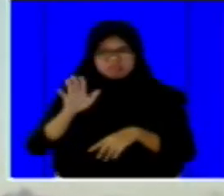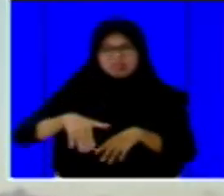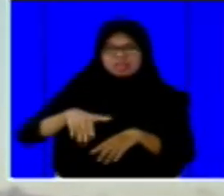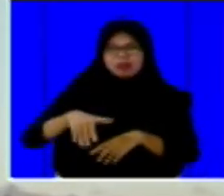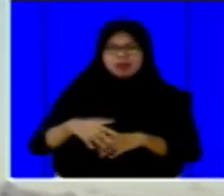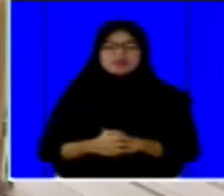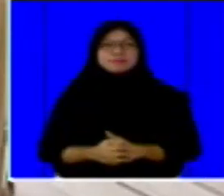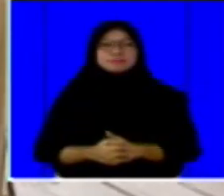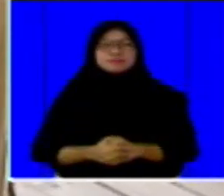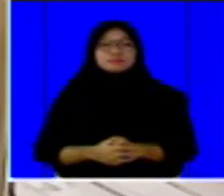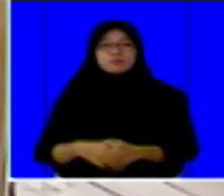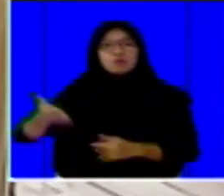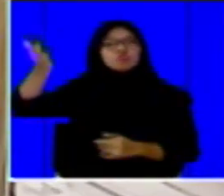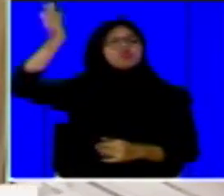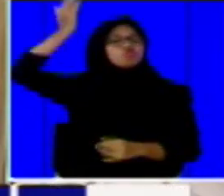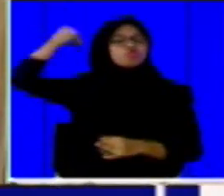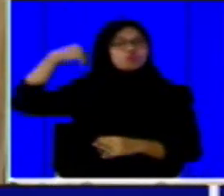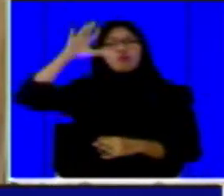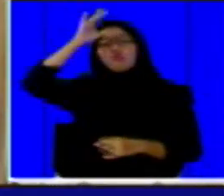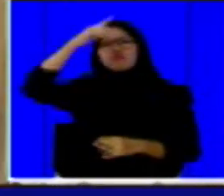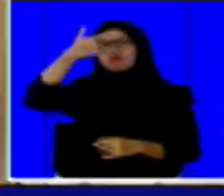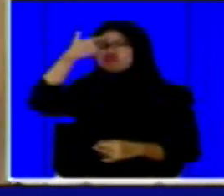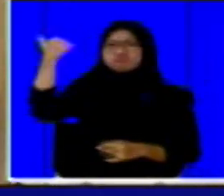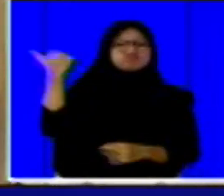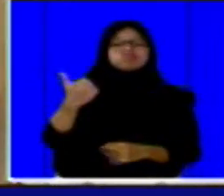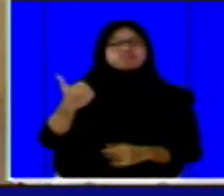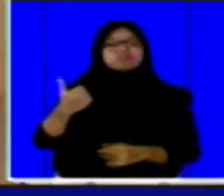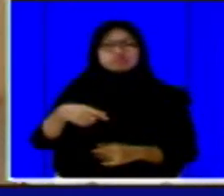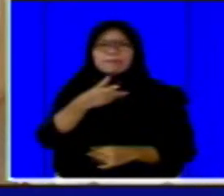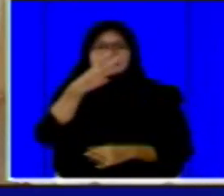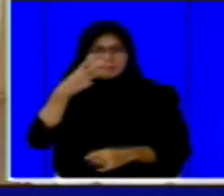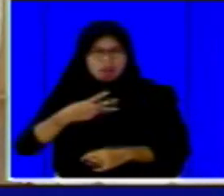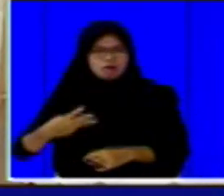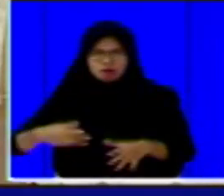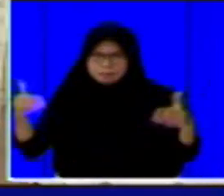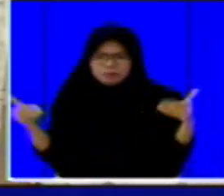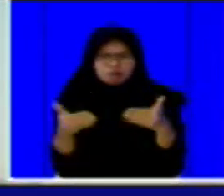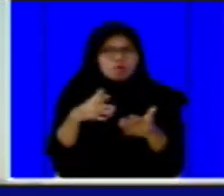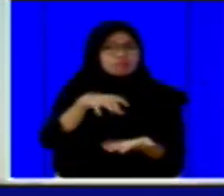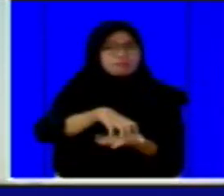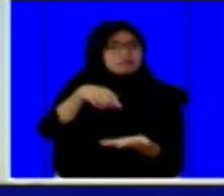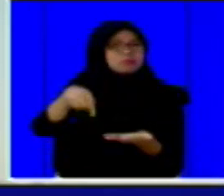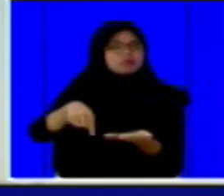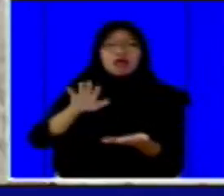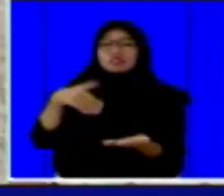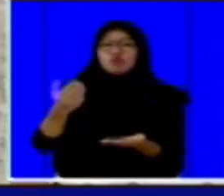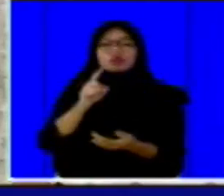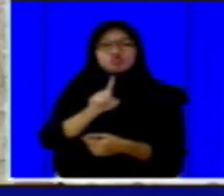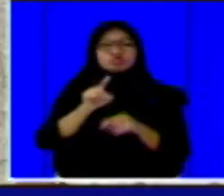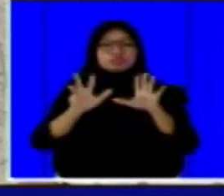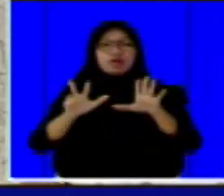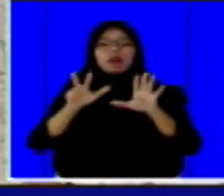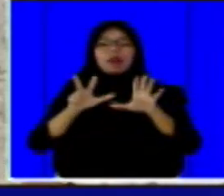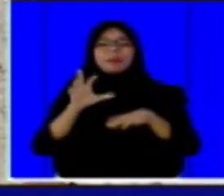oleh salah satu ilmuwan dari Belanda, sekitar tahun 1900-an. Nah, sesuai dengan namanya, Kawah Putih. Kawah